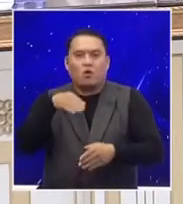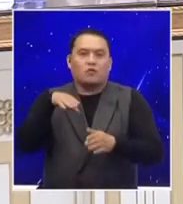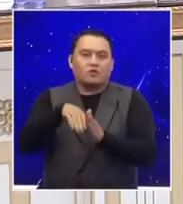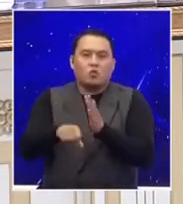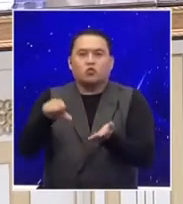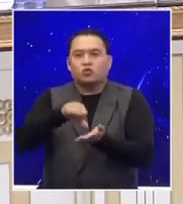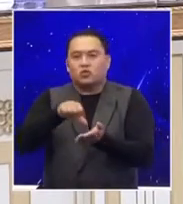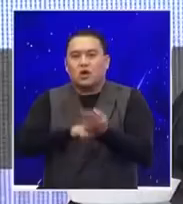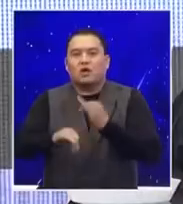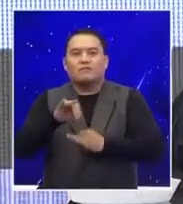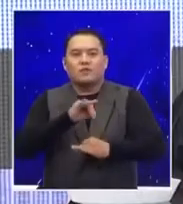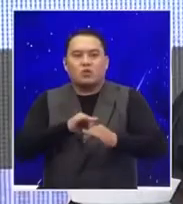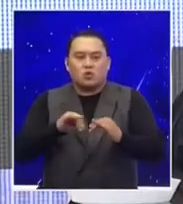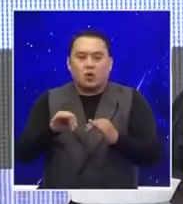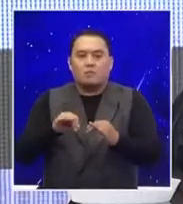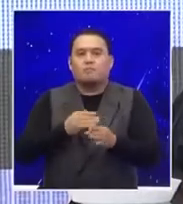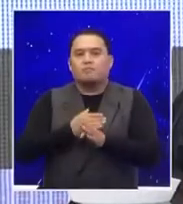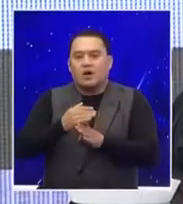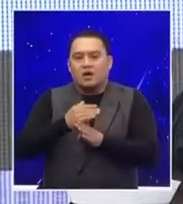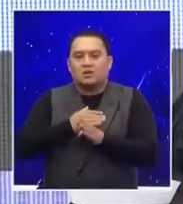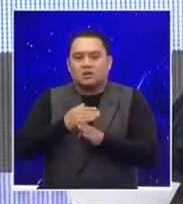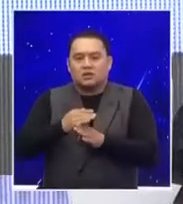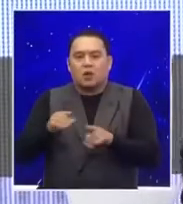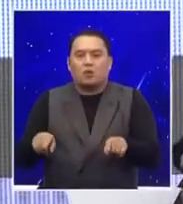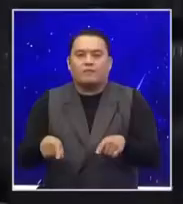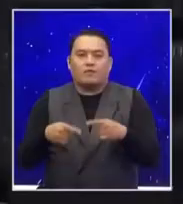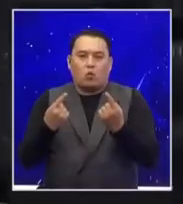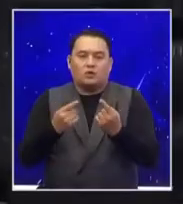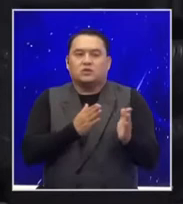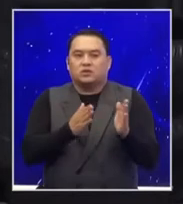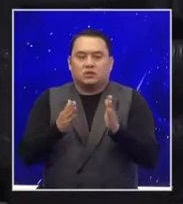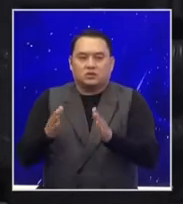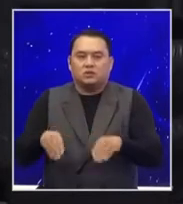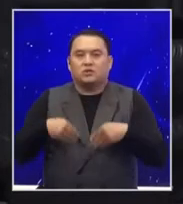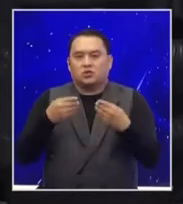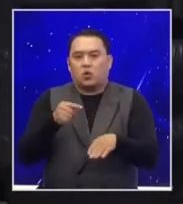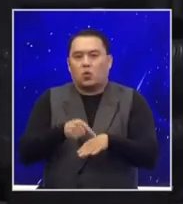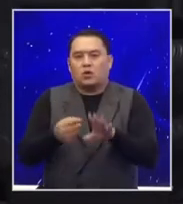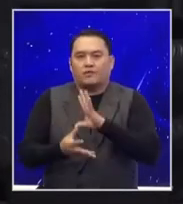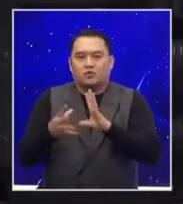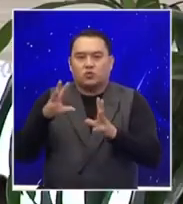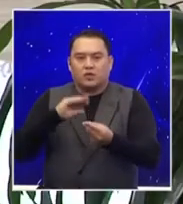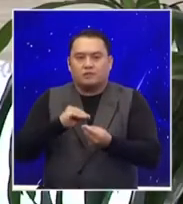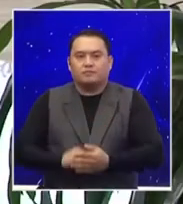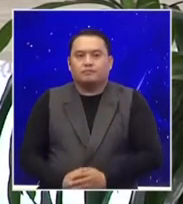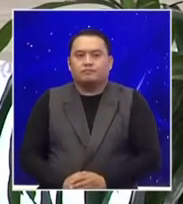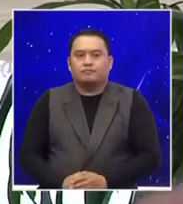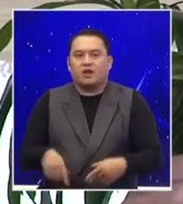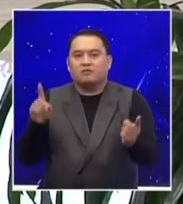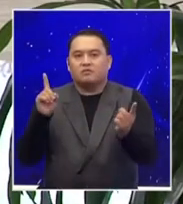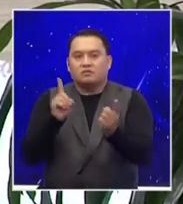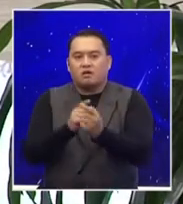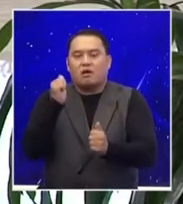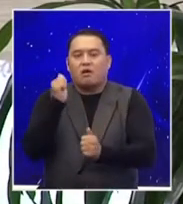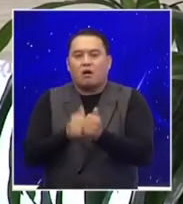словам участников диалога, цифровизация и поэтапная модернизация антикоррупционной системы дают ощутимые результаты. В таких встречах